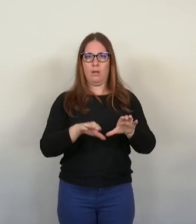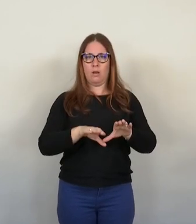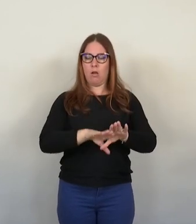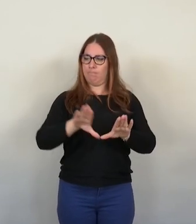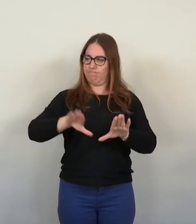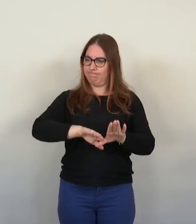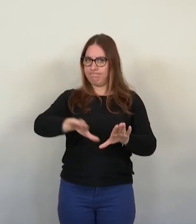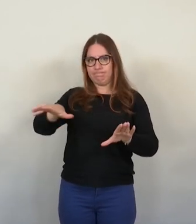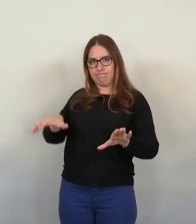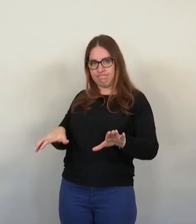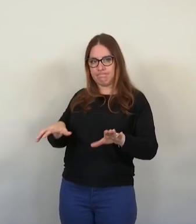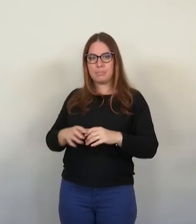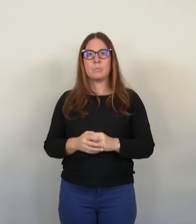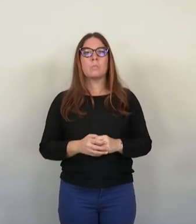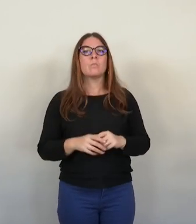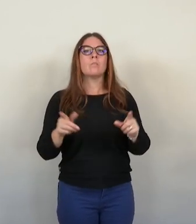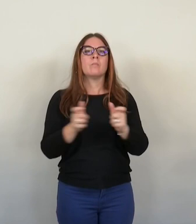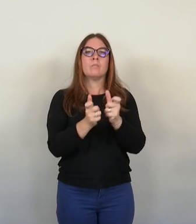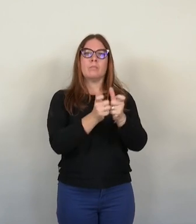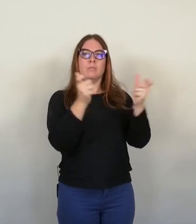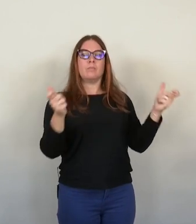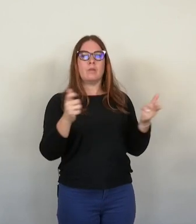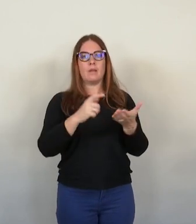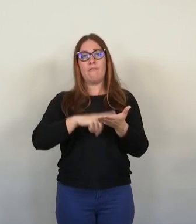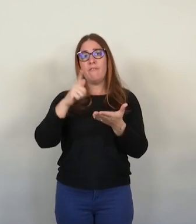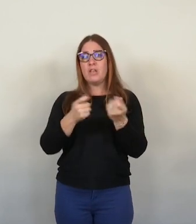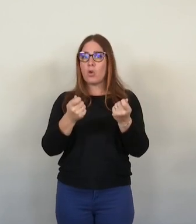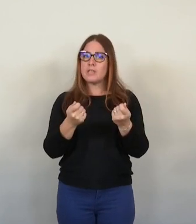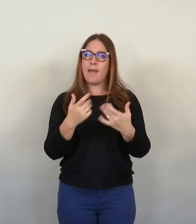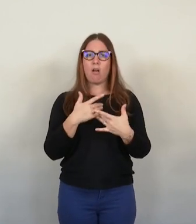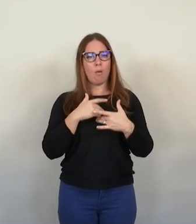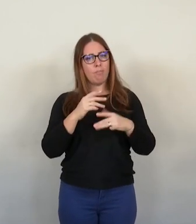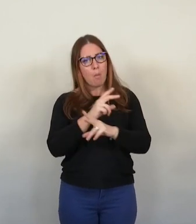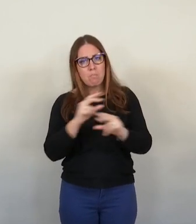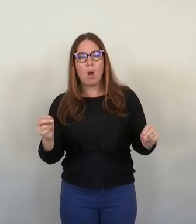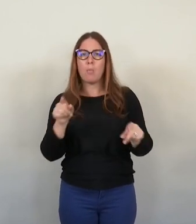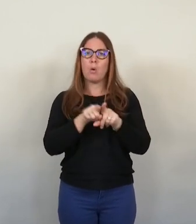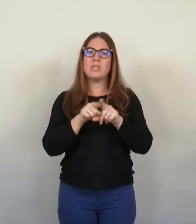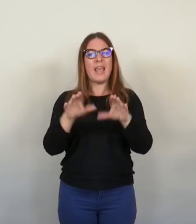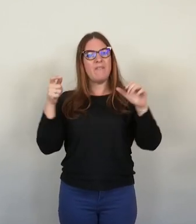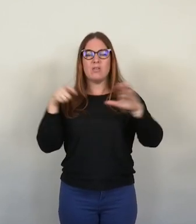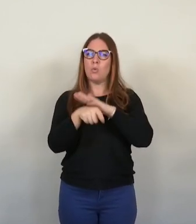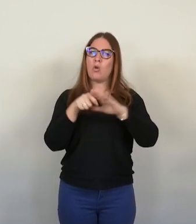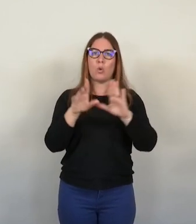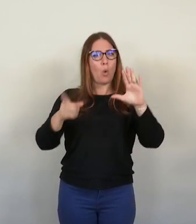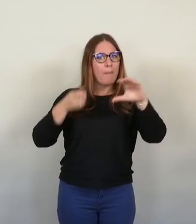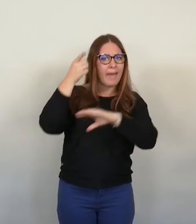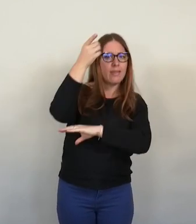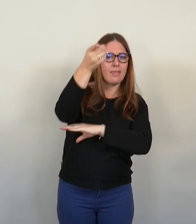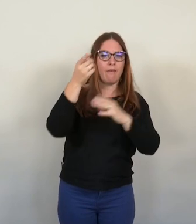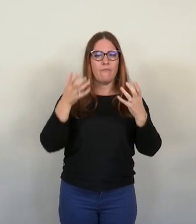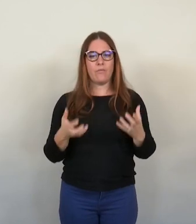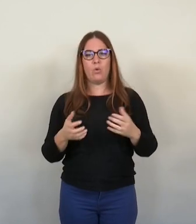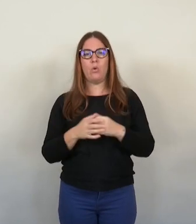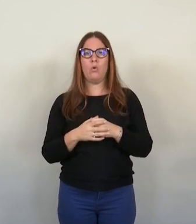apportant votre soutien à la construction d'une structure financière saine non dépendante des subventions pour assurer sa pérennité en évitant